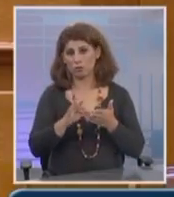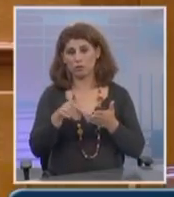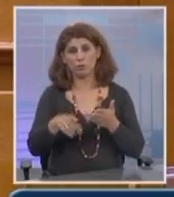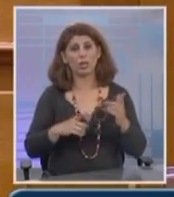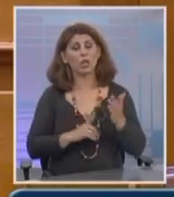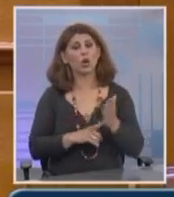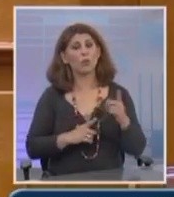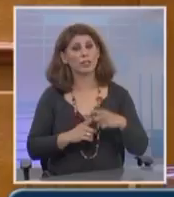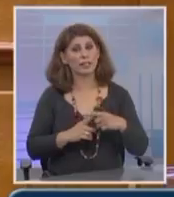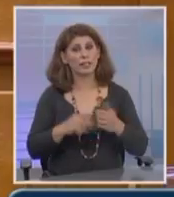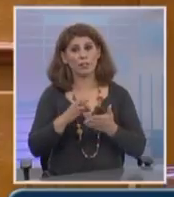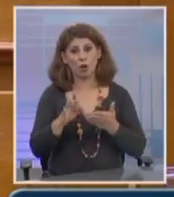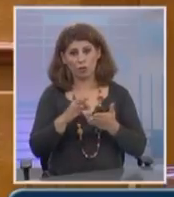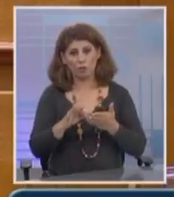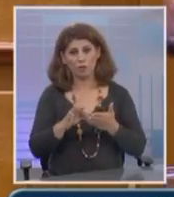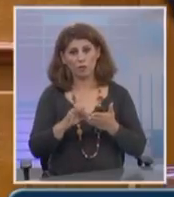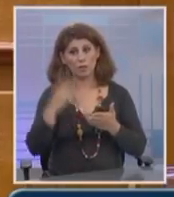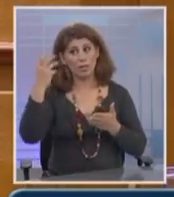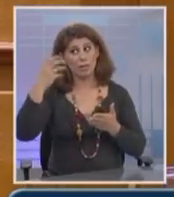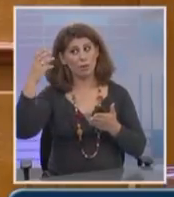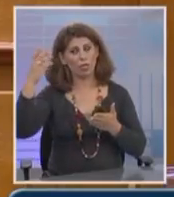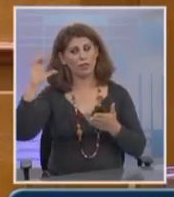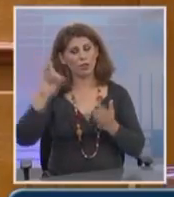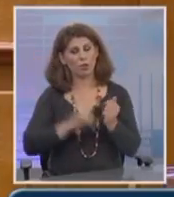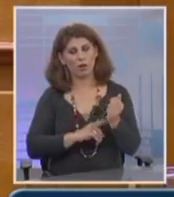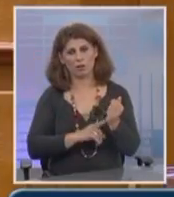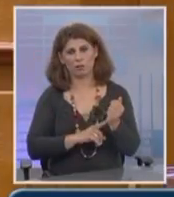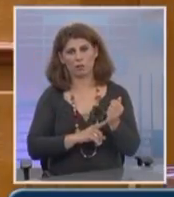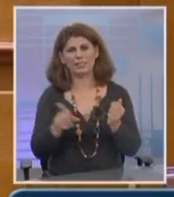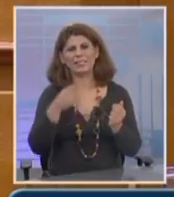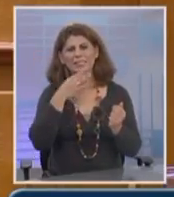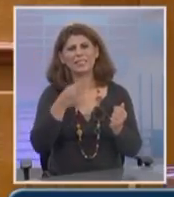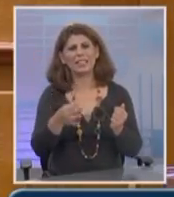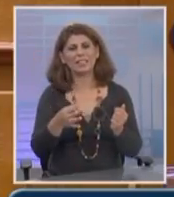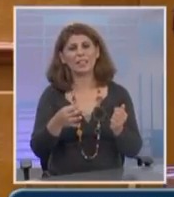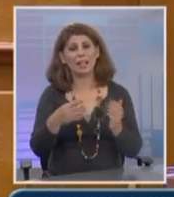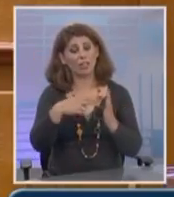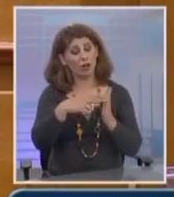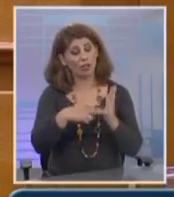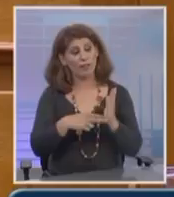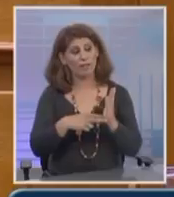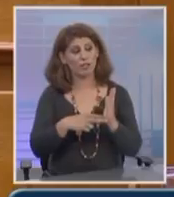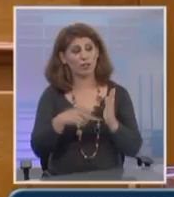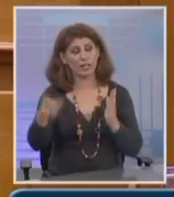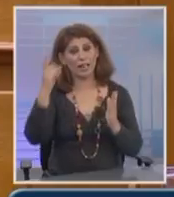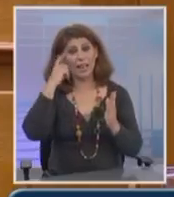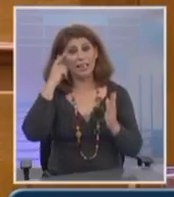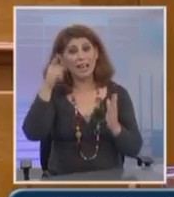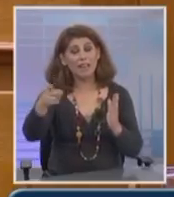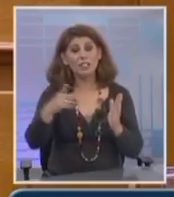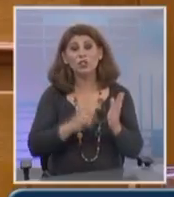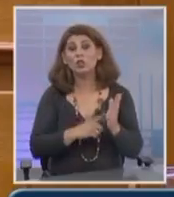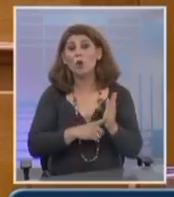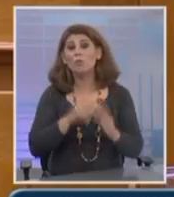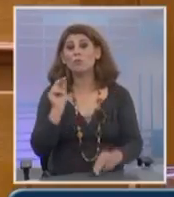μια νομοθετική διόρθωση υποθετικού χαρακτήρα. Τι λέτε? Θέλω να το διαβάσω για να καταλάβετε τι